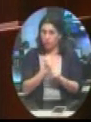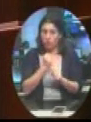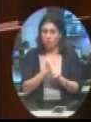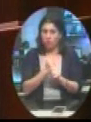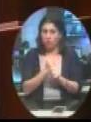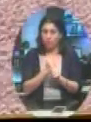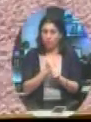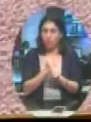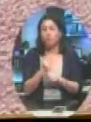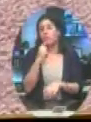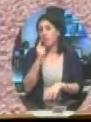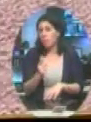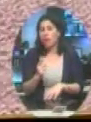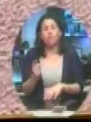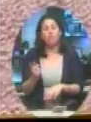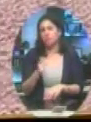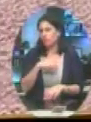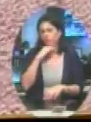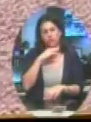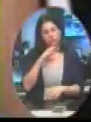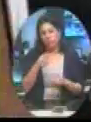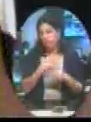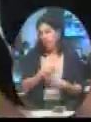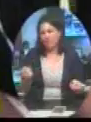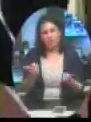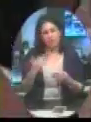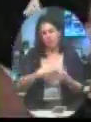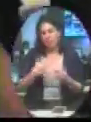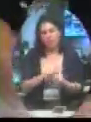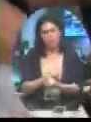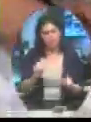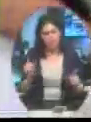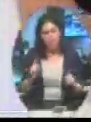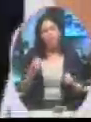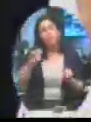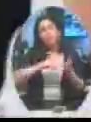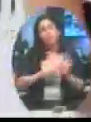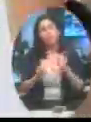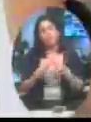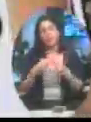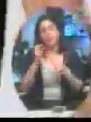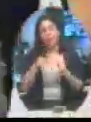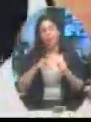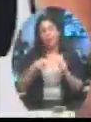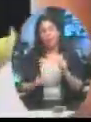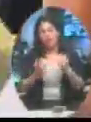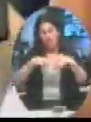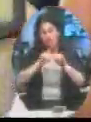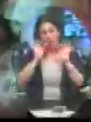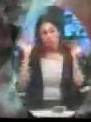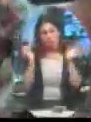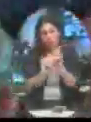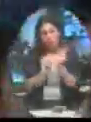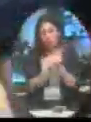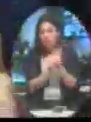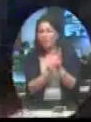לעשות, ואמרה כי לא די בחשיפת המסמכים. קורן הדגישה כי בקרוב צריכה לקום ועדה מיוחדת